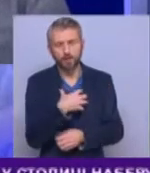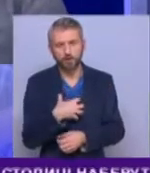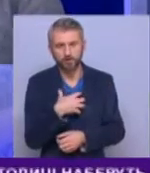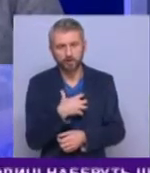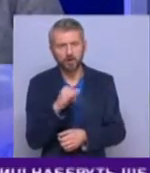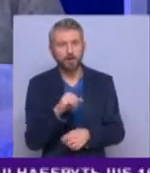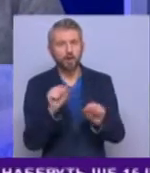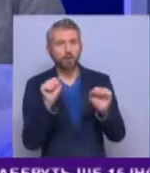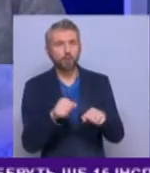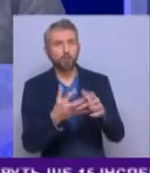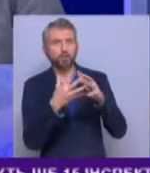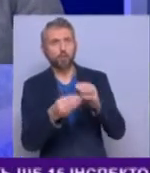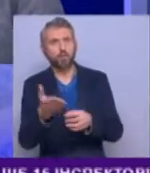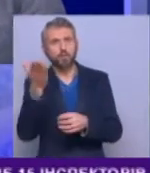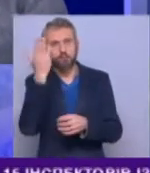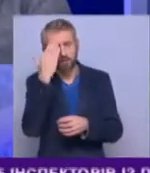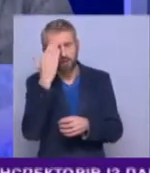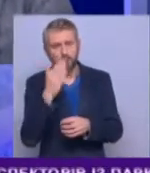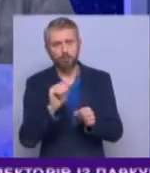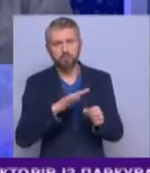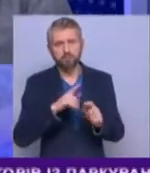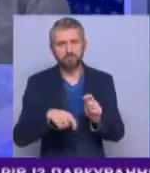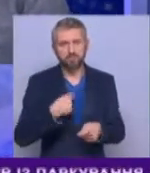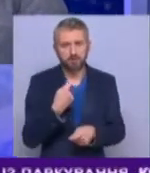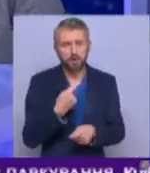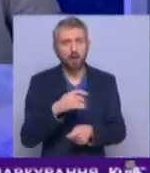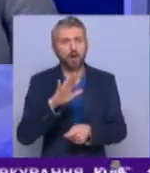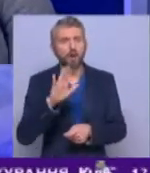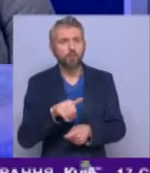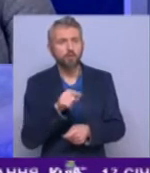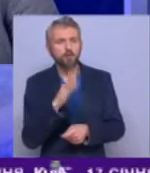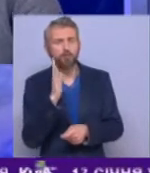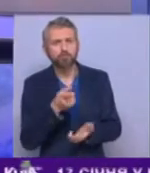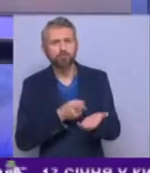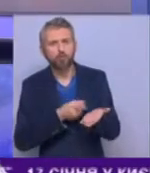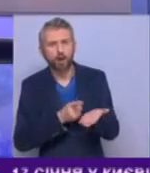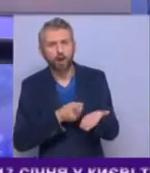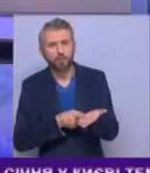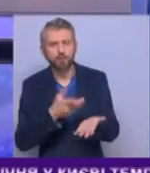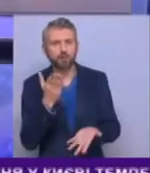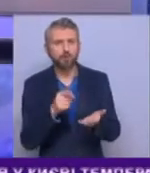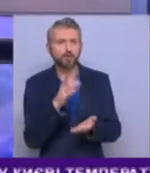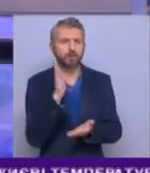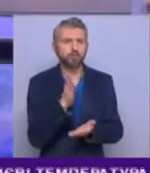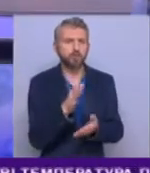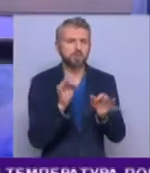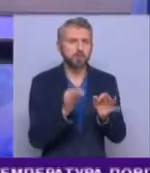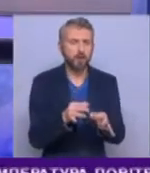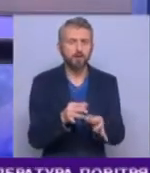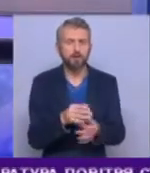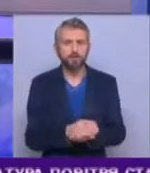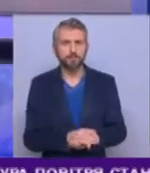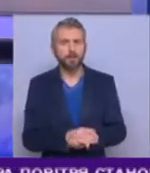І може пасти бурулька і понести певну витрату. І воно потім ти будеш доказувати, можливо, ти будеш хто і прав, хто, та,